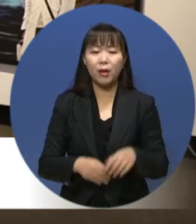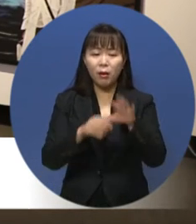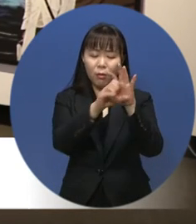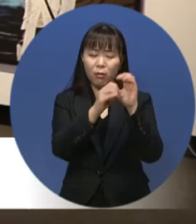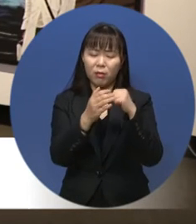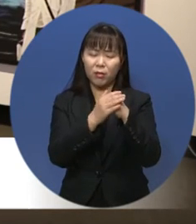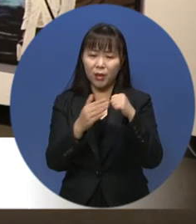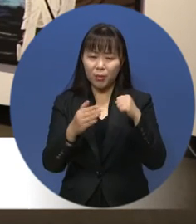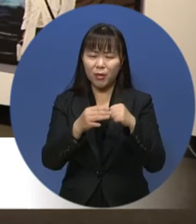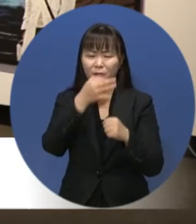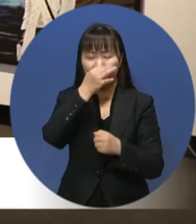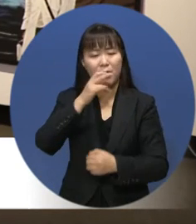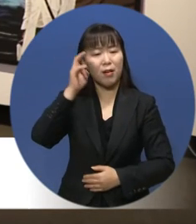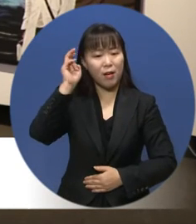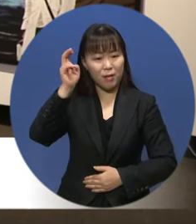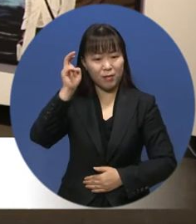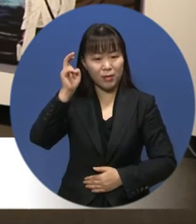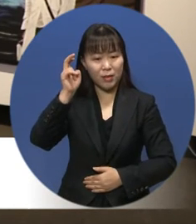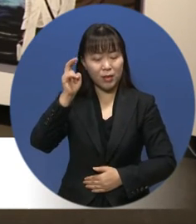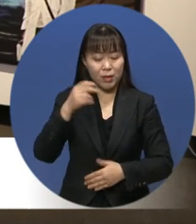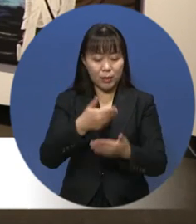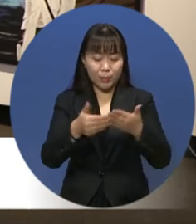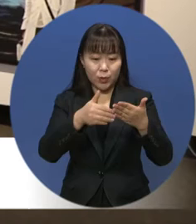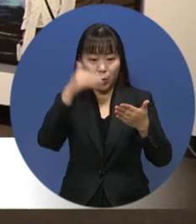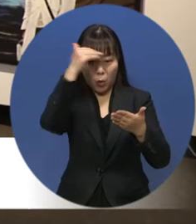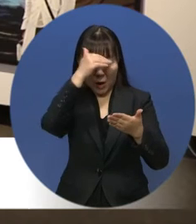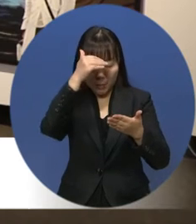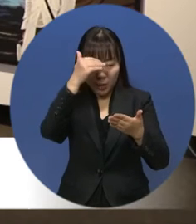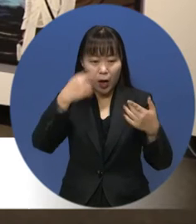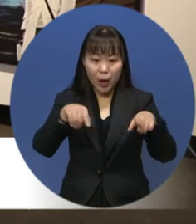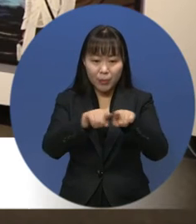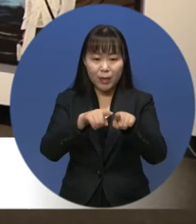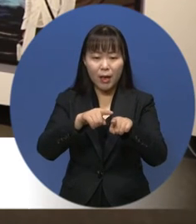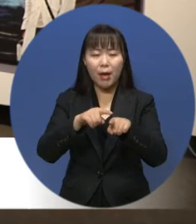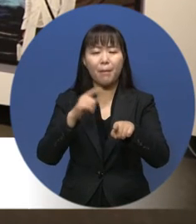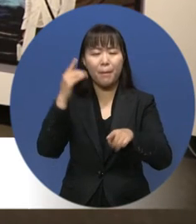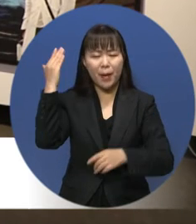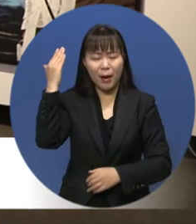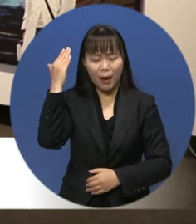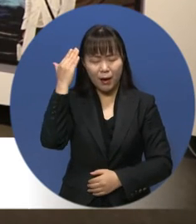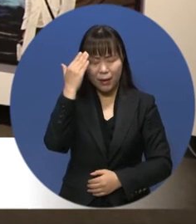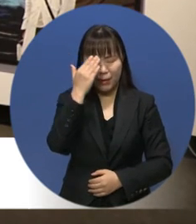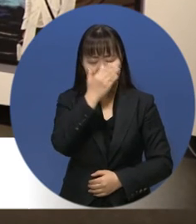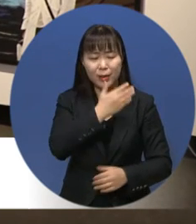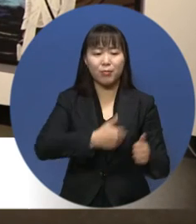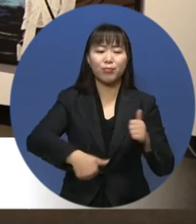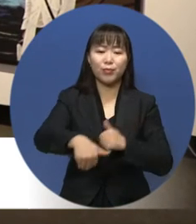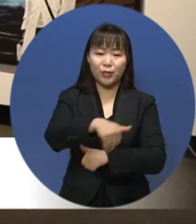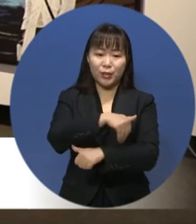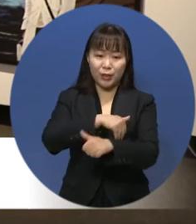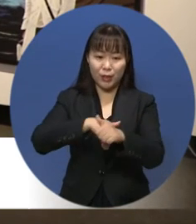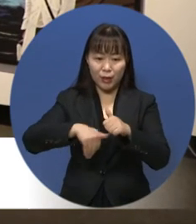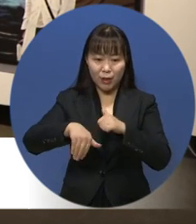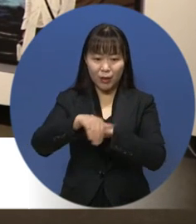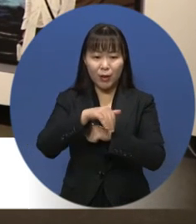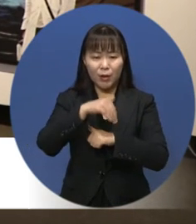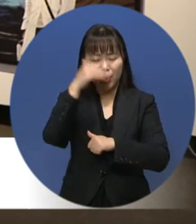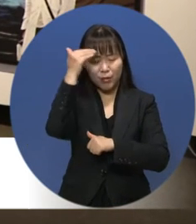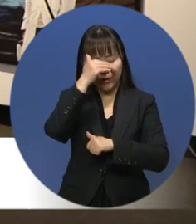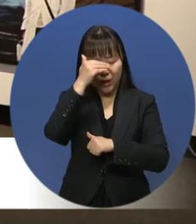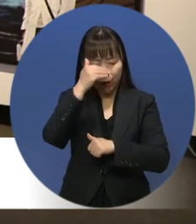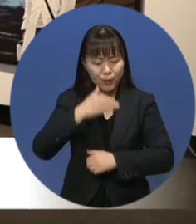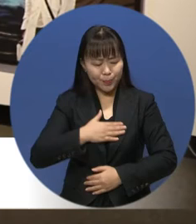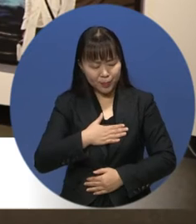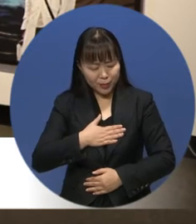인해서 많이 힘드셨을 텐데요. 전시를 관람하시면서 여수의 맑고 깨끗한 풍경을